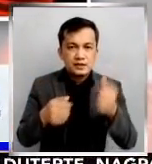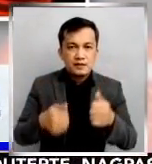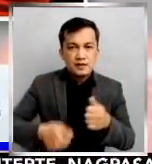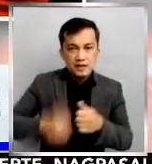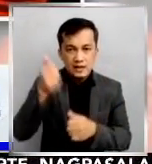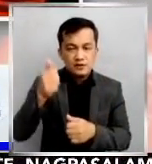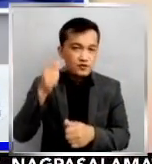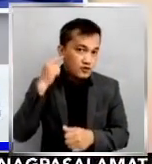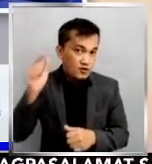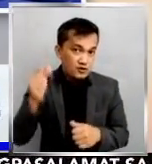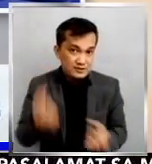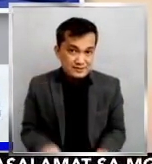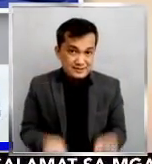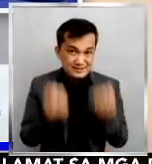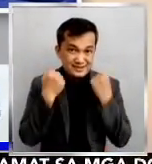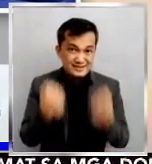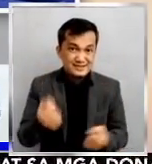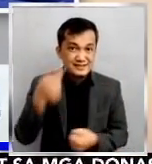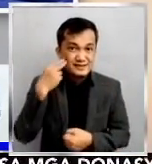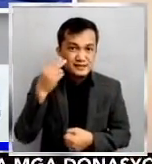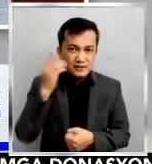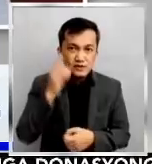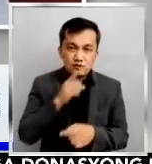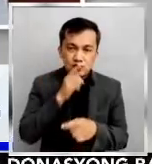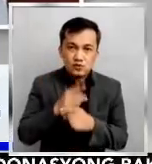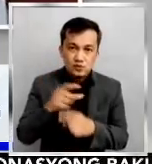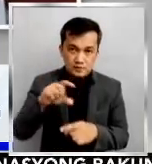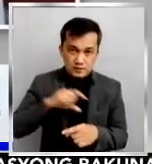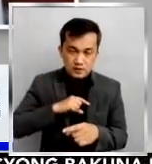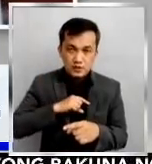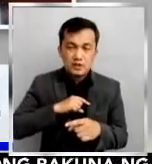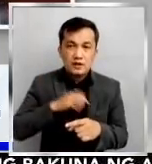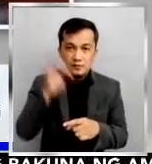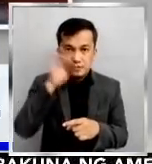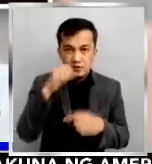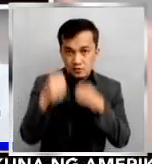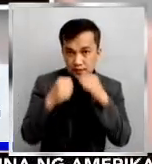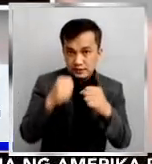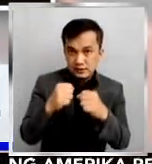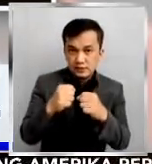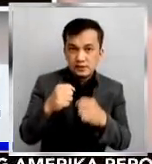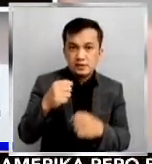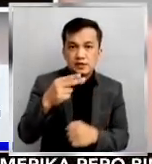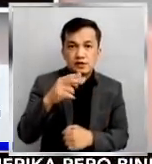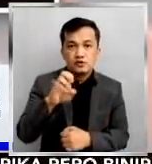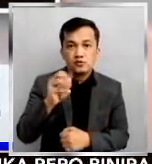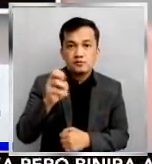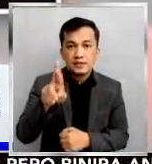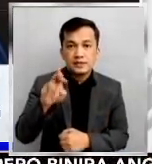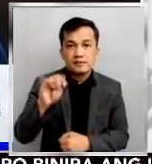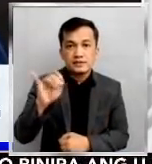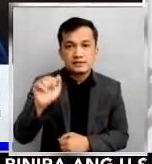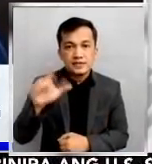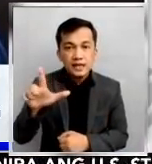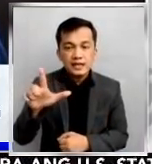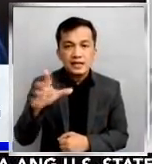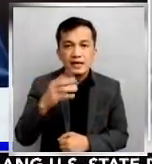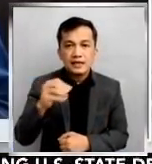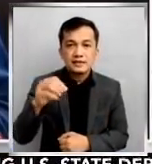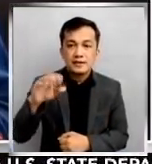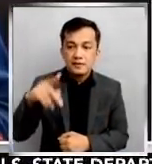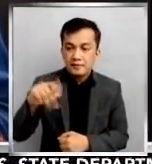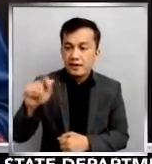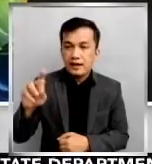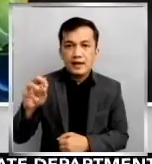rin na makapag-uwi ng medalya ang mga Pinoy boxers na sina Yumir Marshall at Carlos Paalam. Nelson